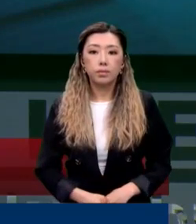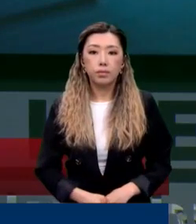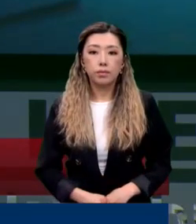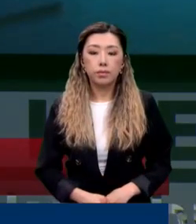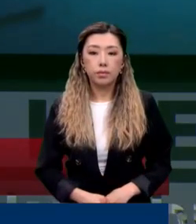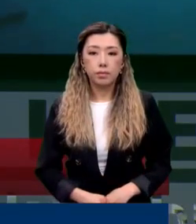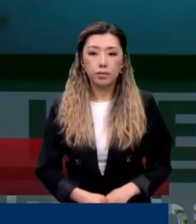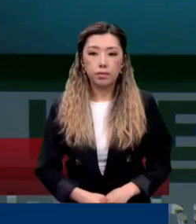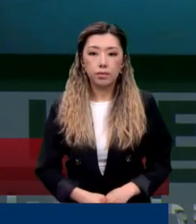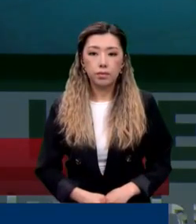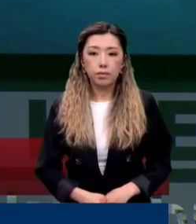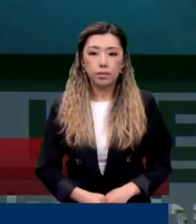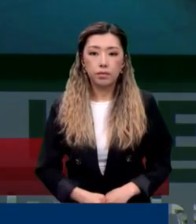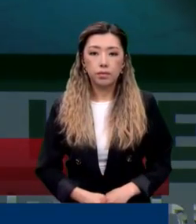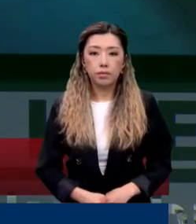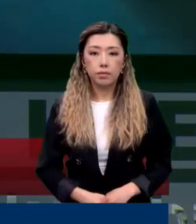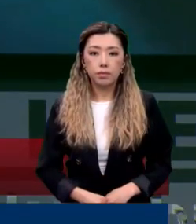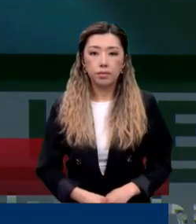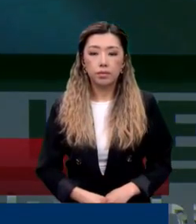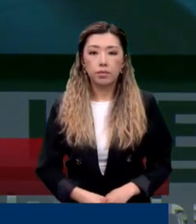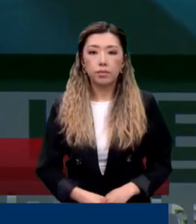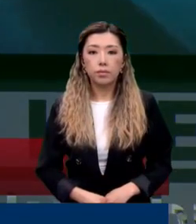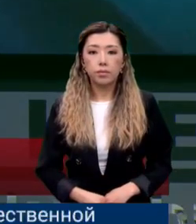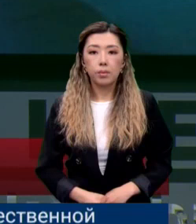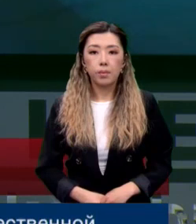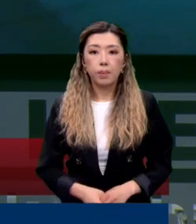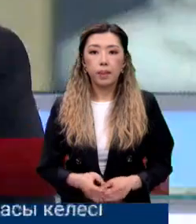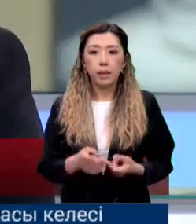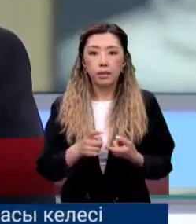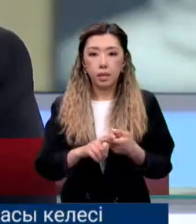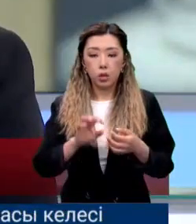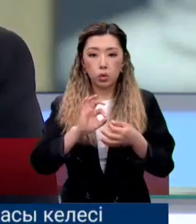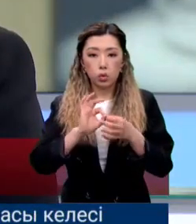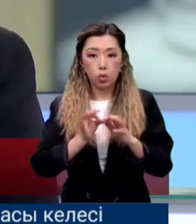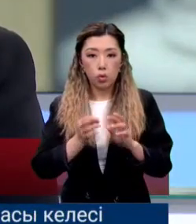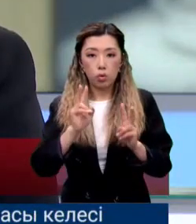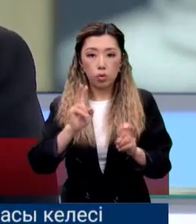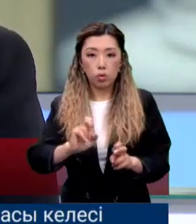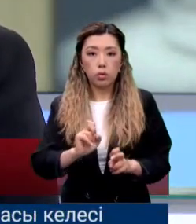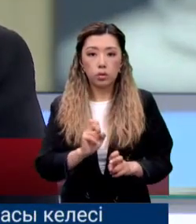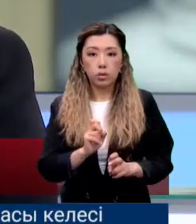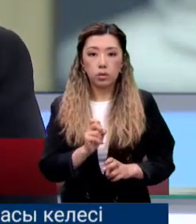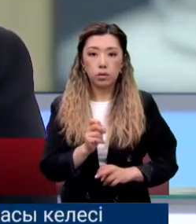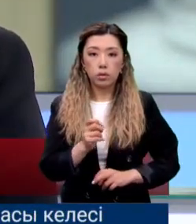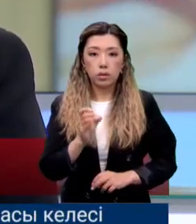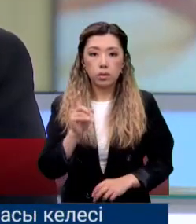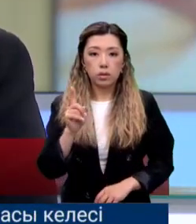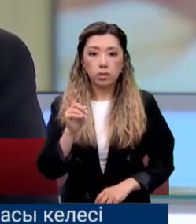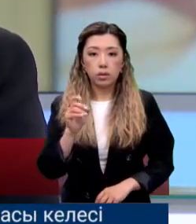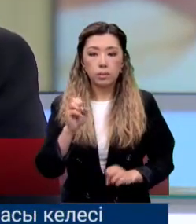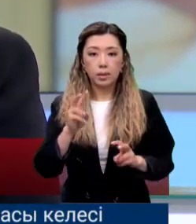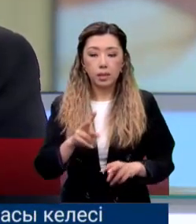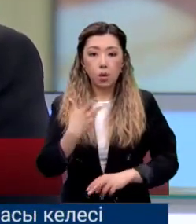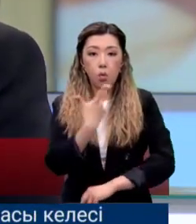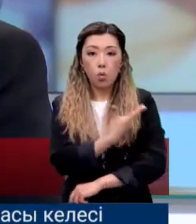прозрачность обеспечивается вашего фонда? Смотрите, как это очень сложная процедура применения Zolgensma, препарата